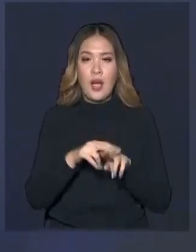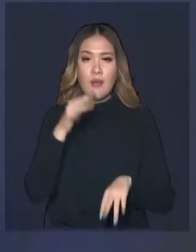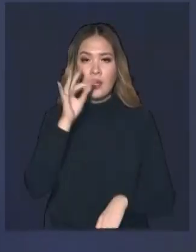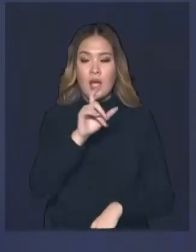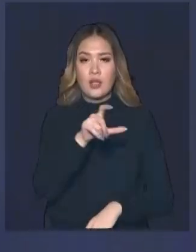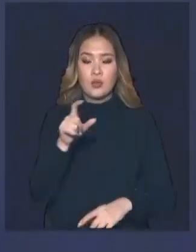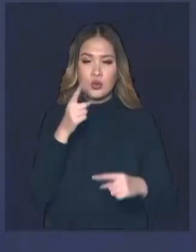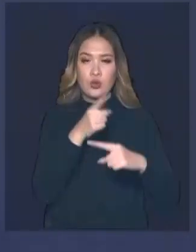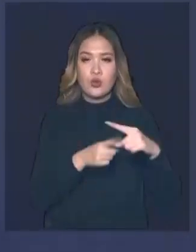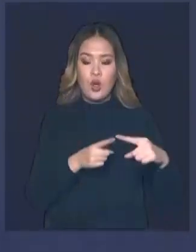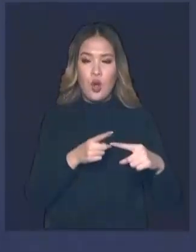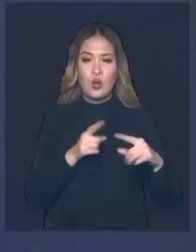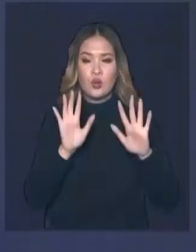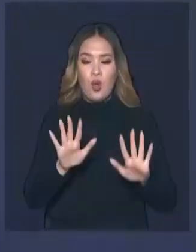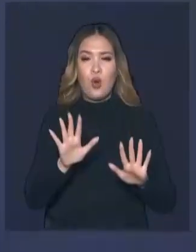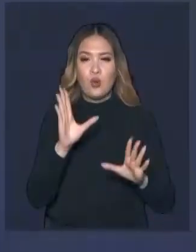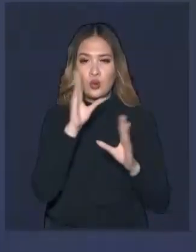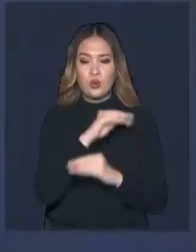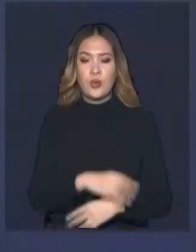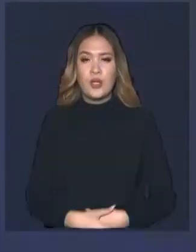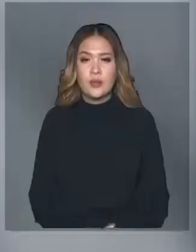тек жартысын ғана қосып үлгерді.